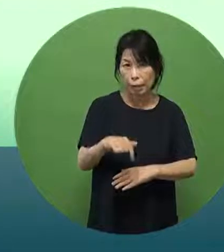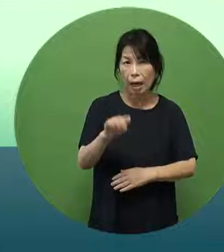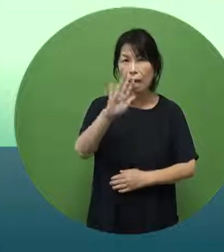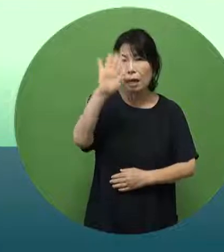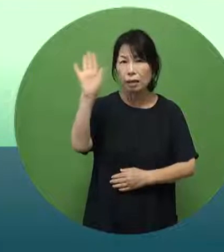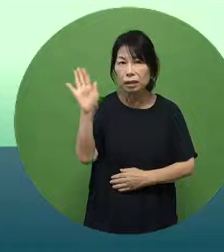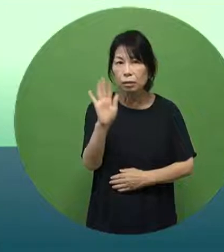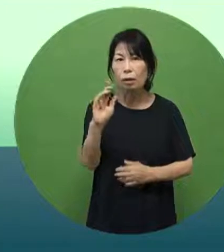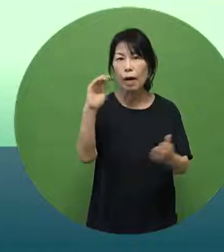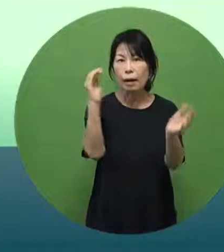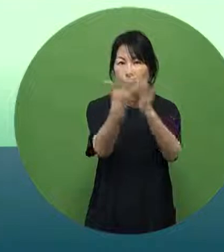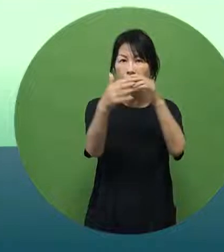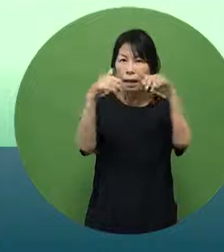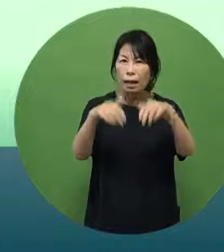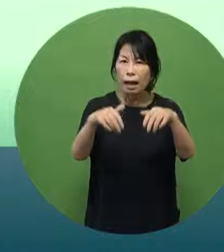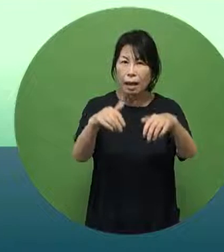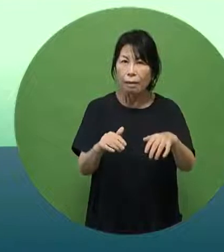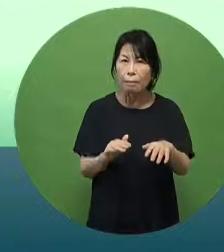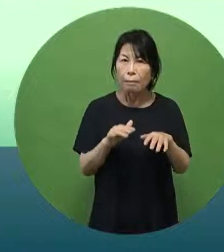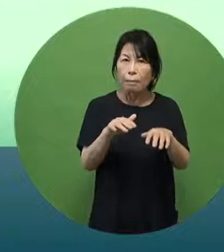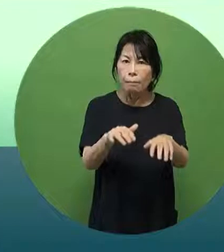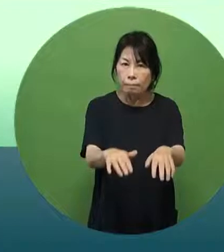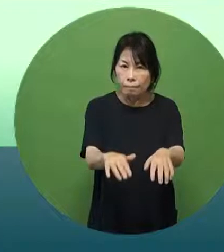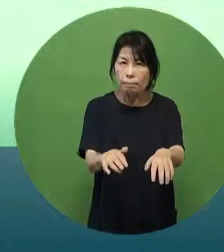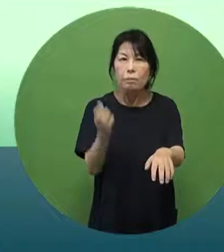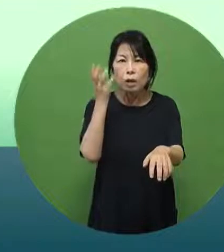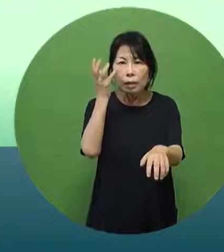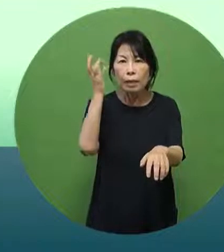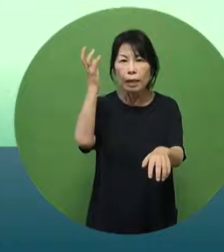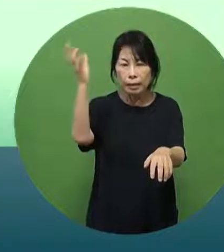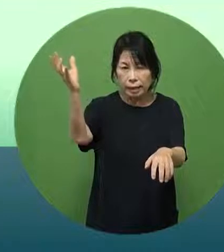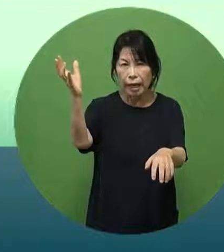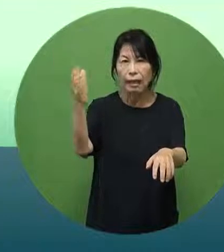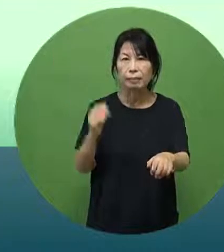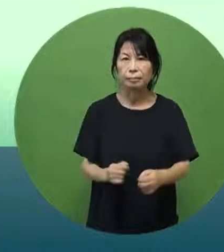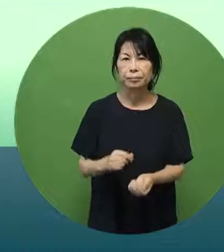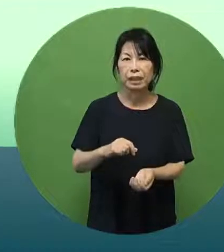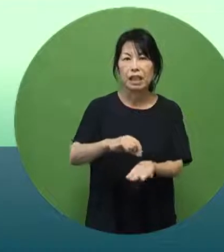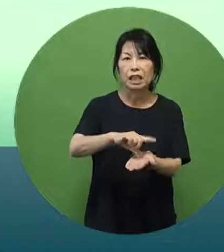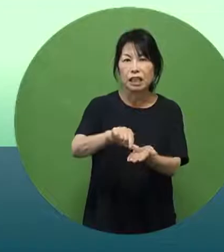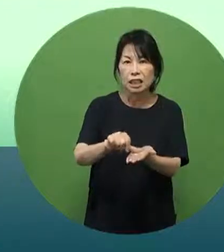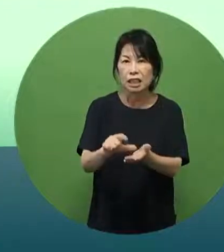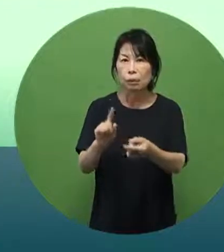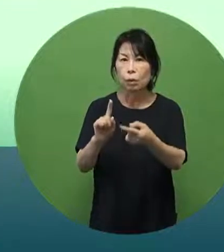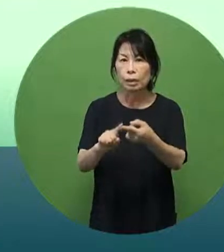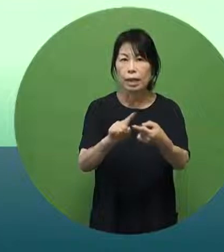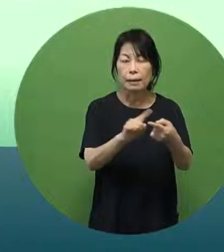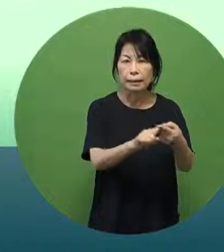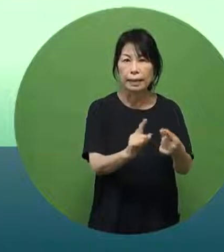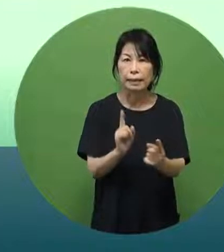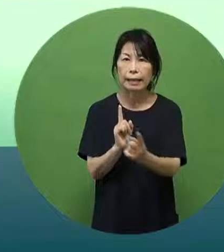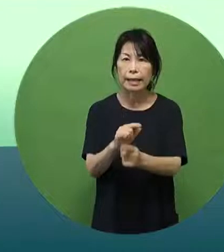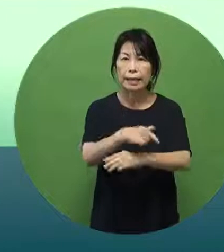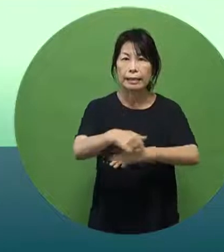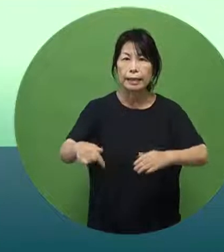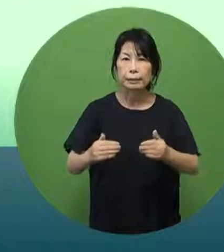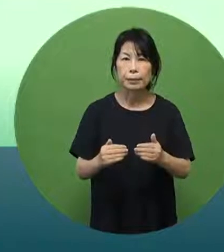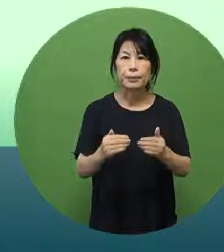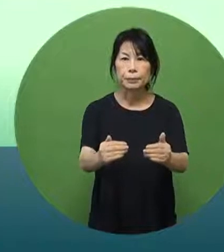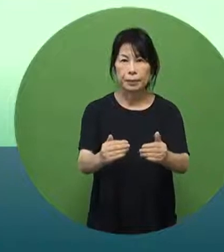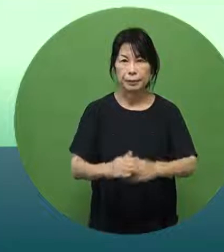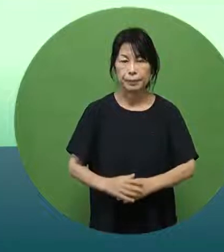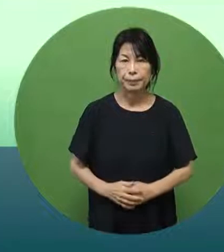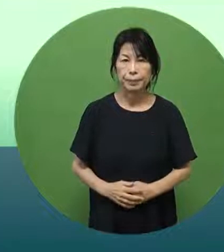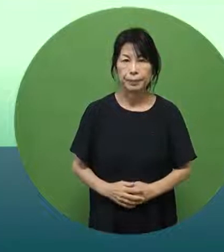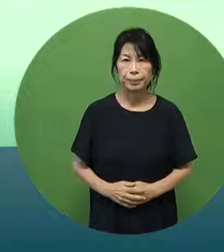このプロジェクトでは気候変動による洪水の発生を前提に流域の特性に応じた対策を進めてい